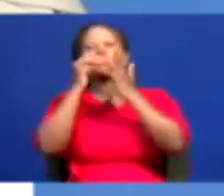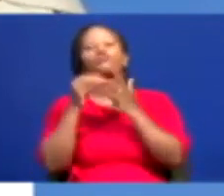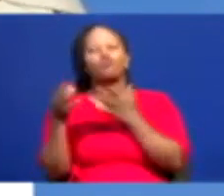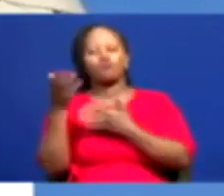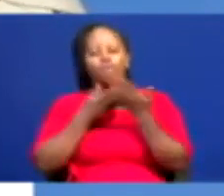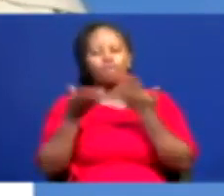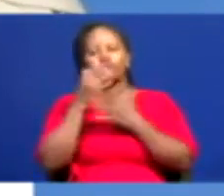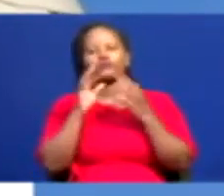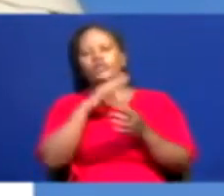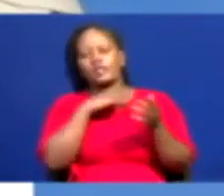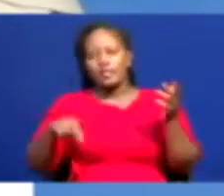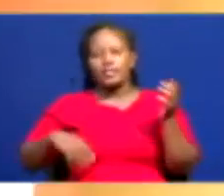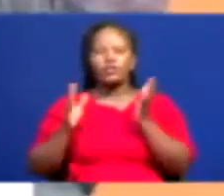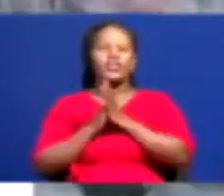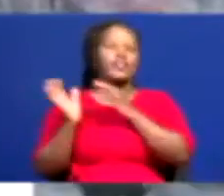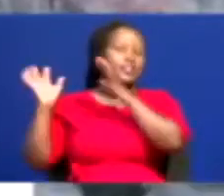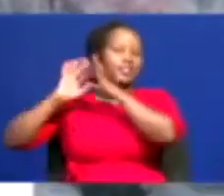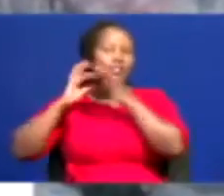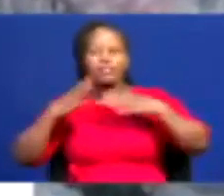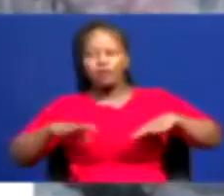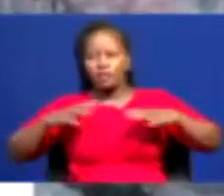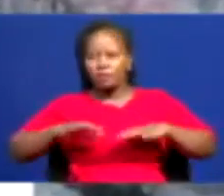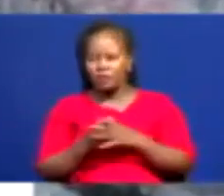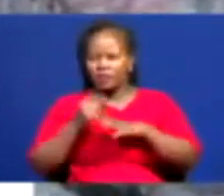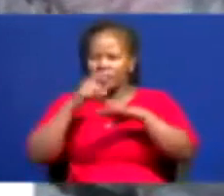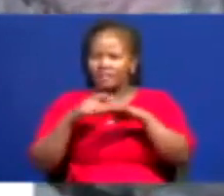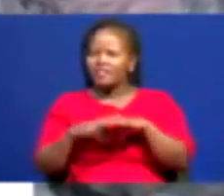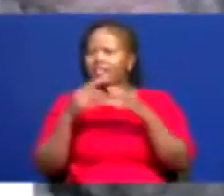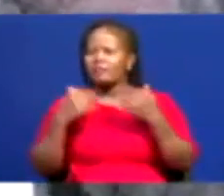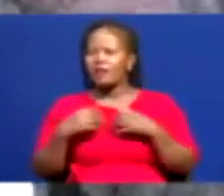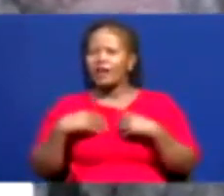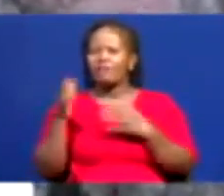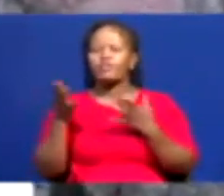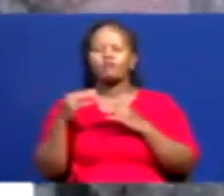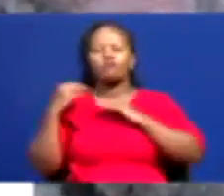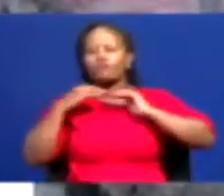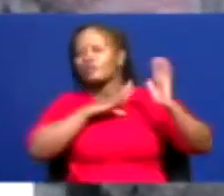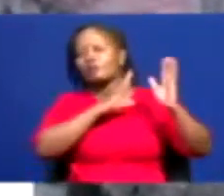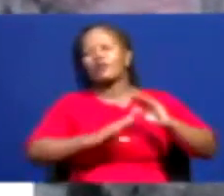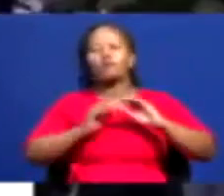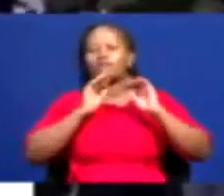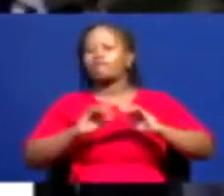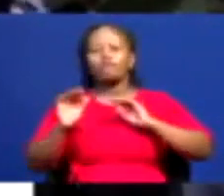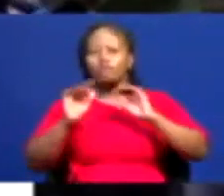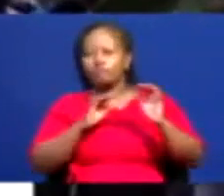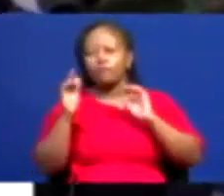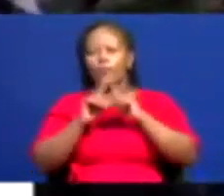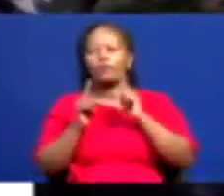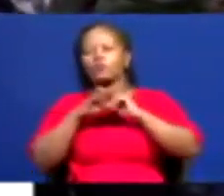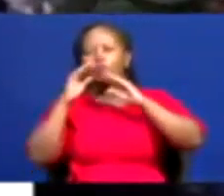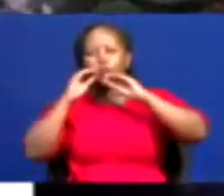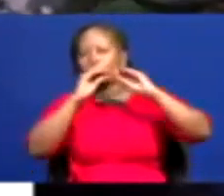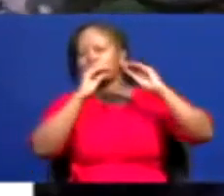na desturi za watu. Huku kukiwa na sauti kuu ya tarumbeta za Kibudha, tenka ya urefu wa